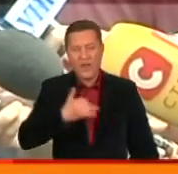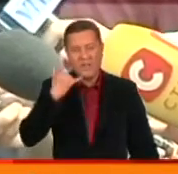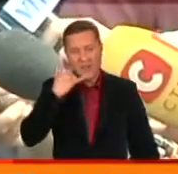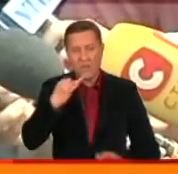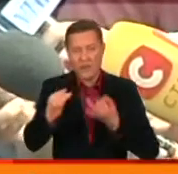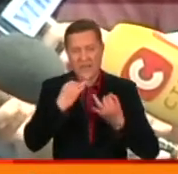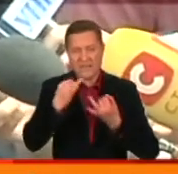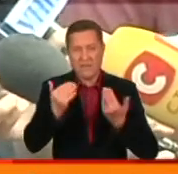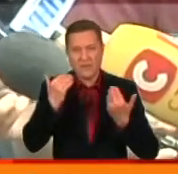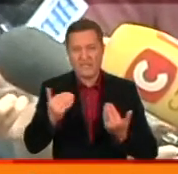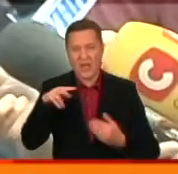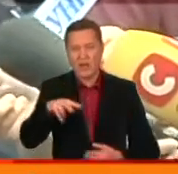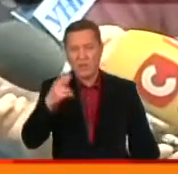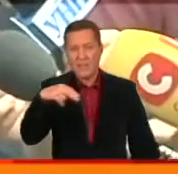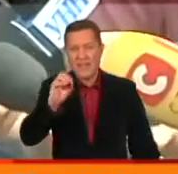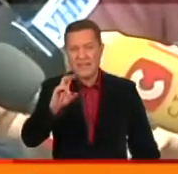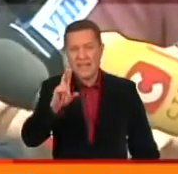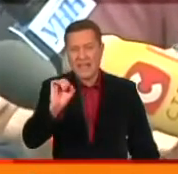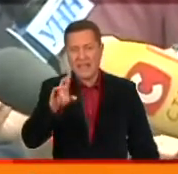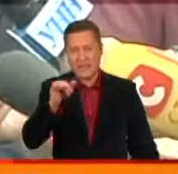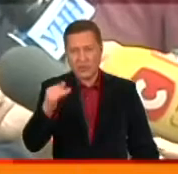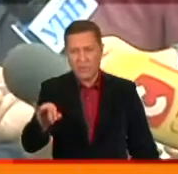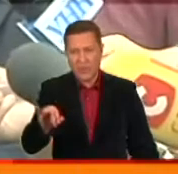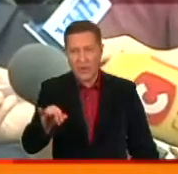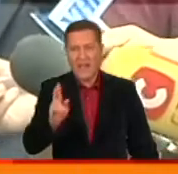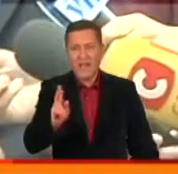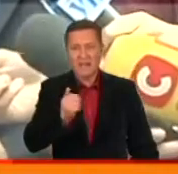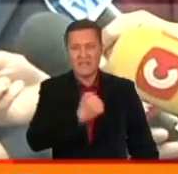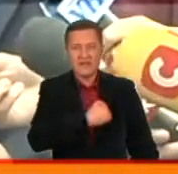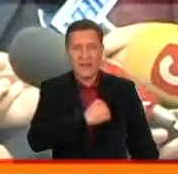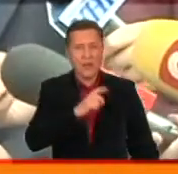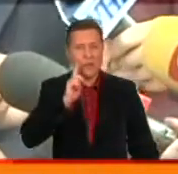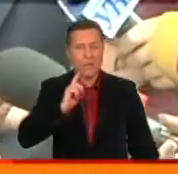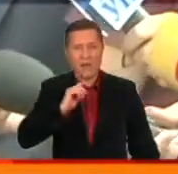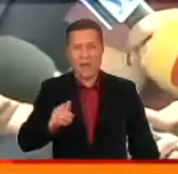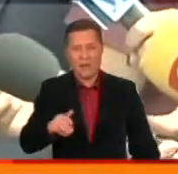разговор сейчас с Людмилой Денисовой, к сожалению, пока не дает